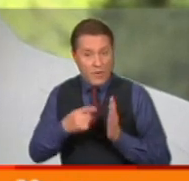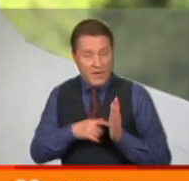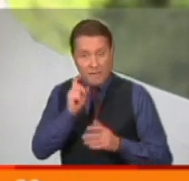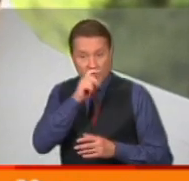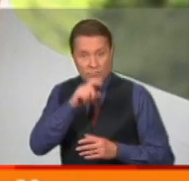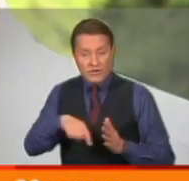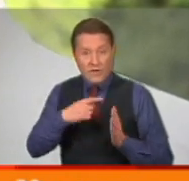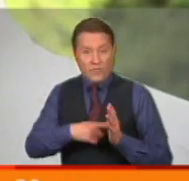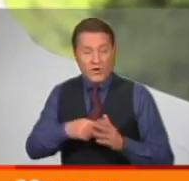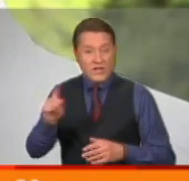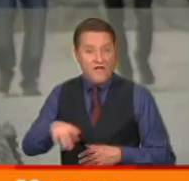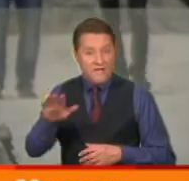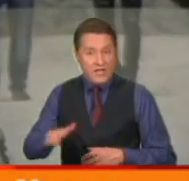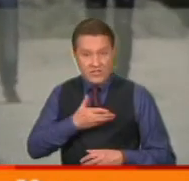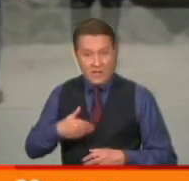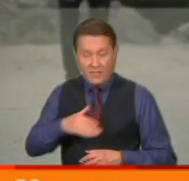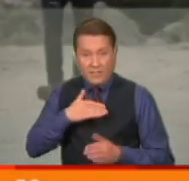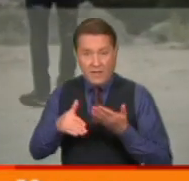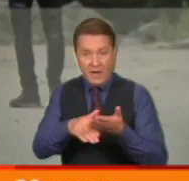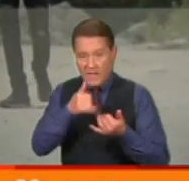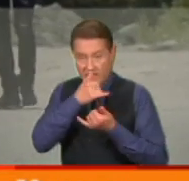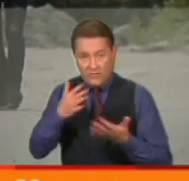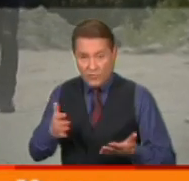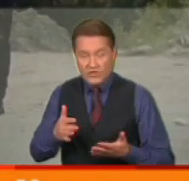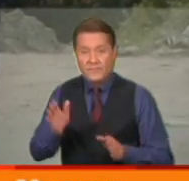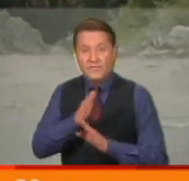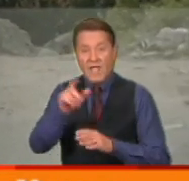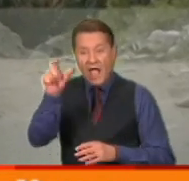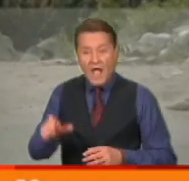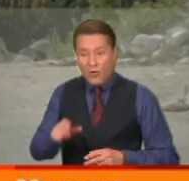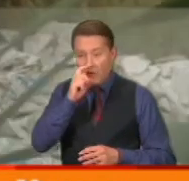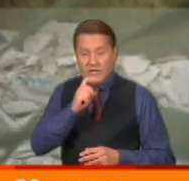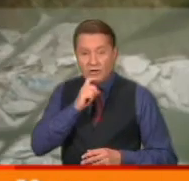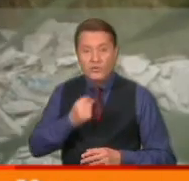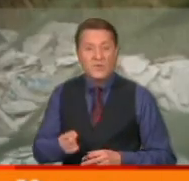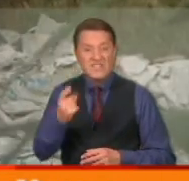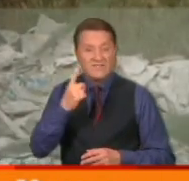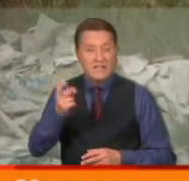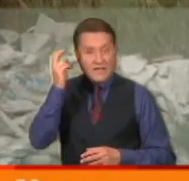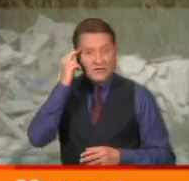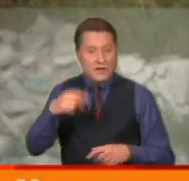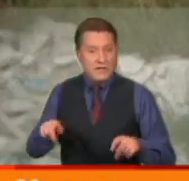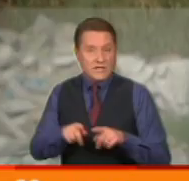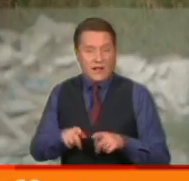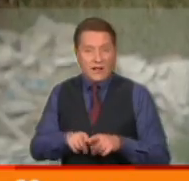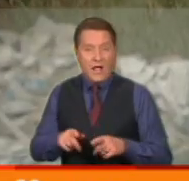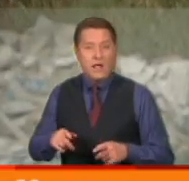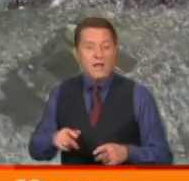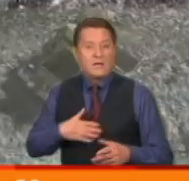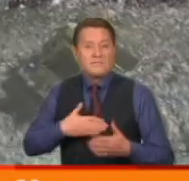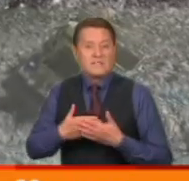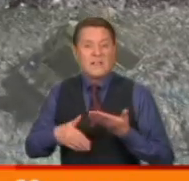Тому що вічно ми допомагати не можемо. Еколог Олександр Соколенко каже, і досі не розуміє, звідки в столиці така завзятість. Нині